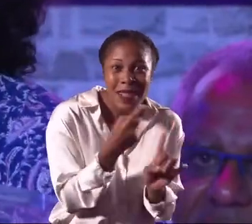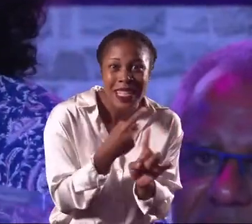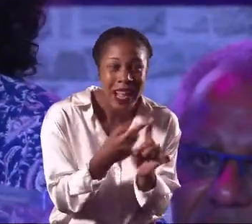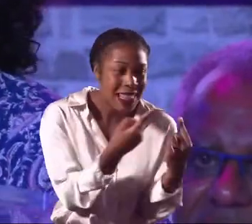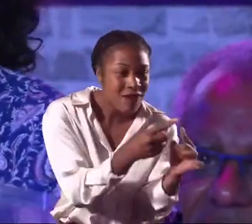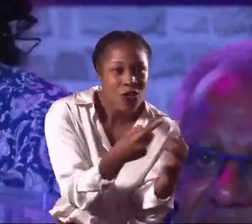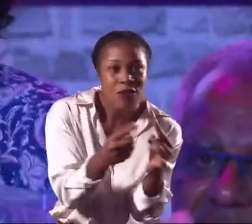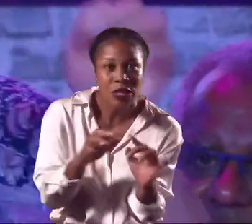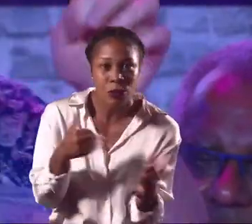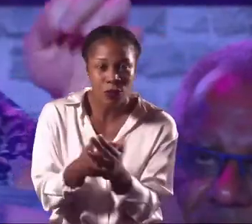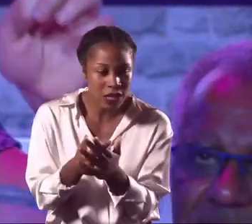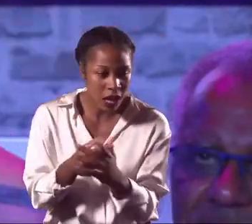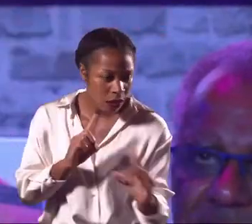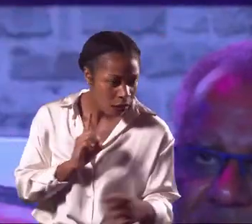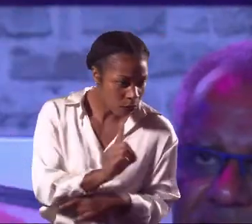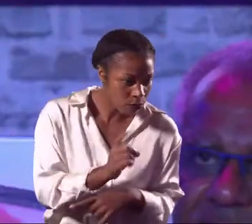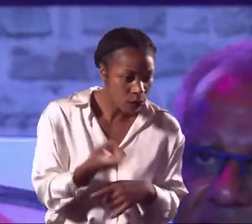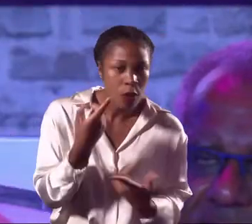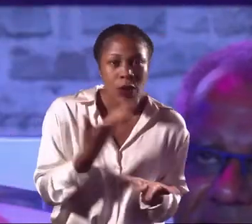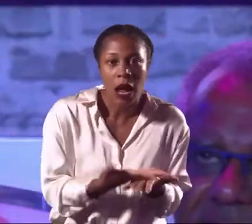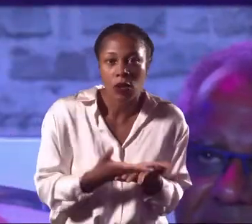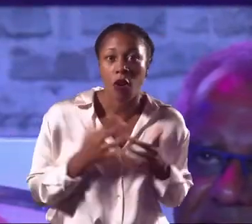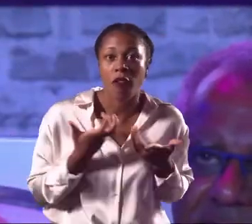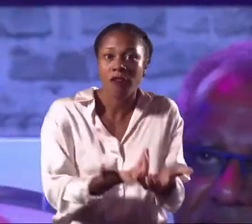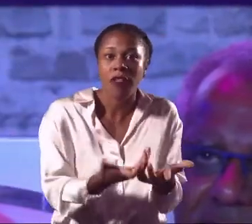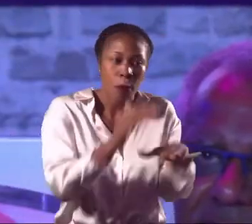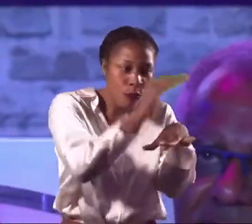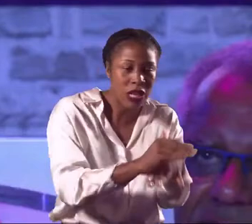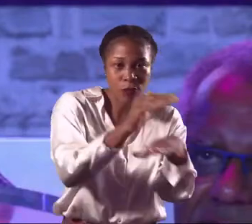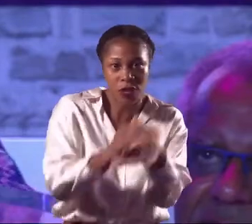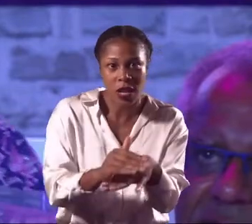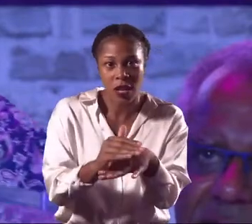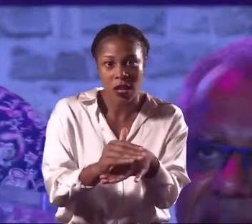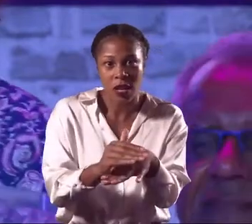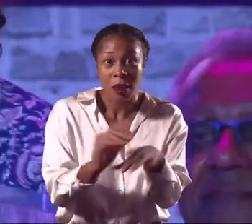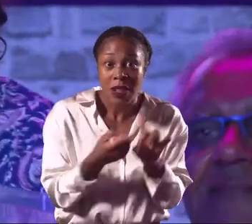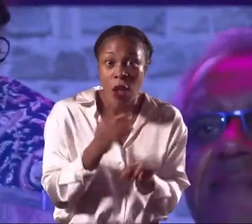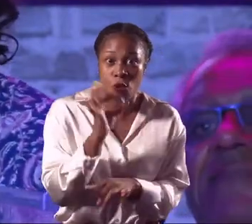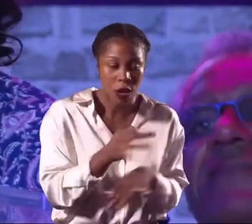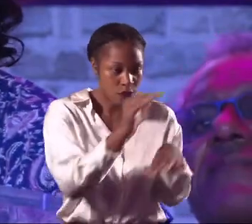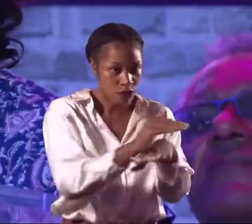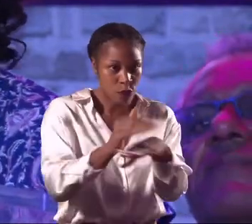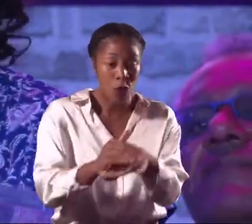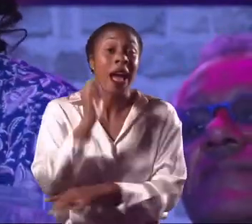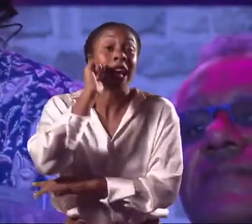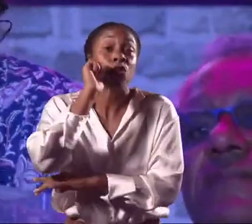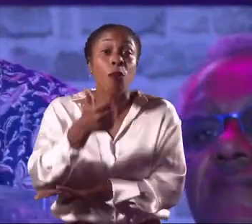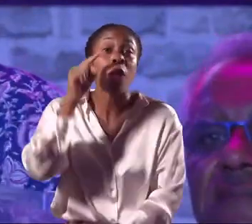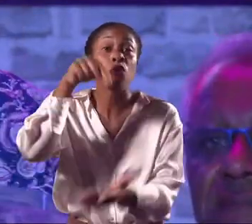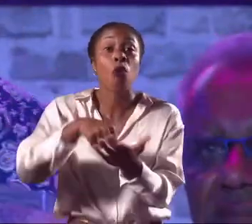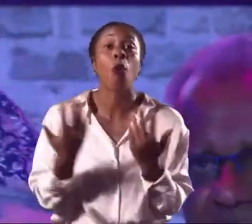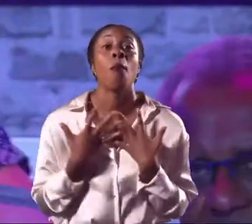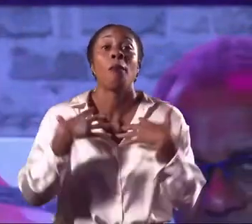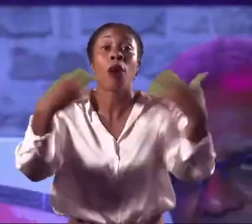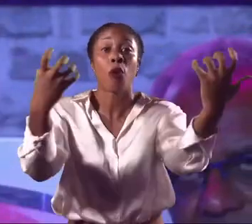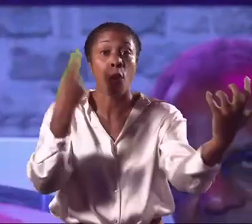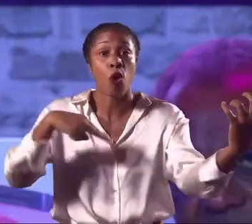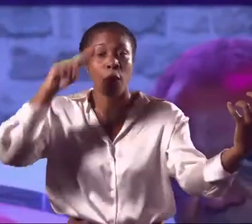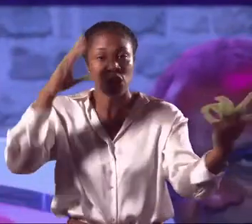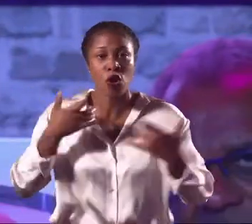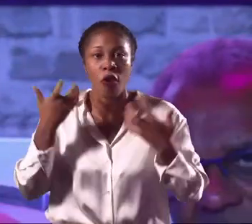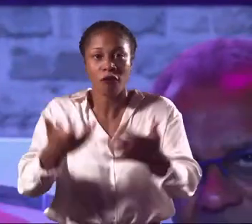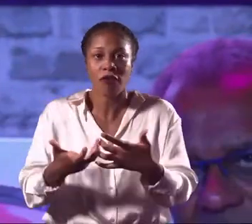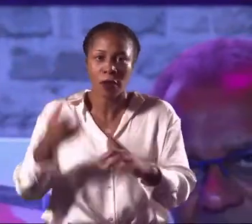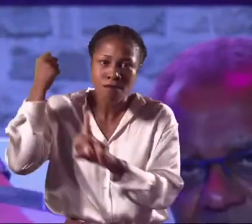que nous sommes venus défendre ici aujourd'hui en Guadeloupe et que nous défendrons demain au Parlement européen, je le souhaite, avec encore plus